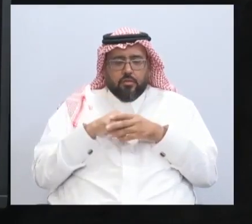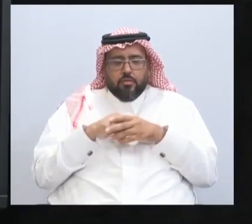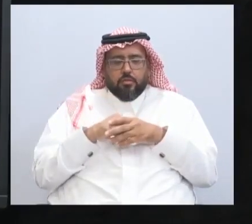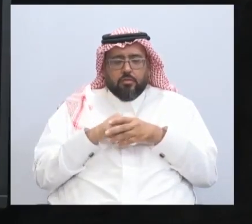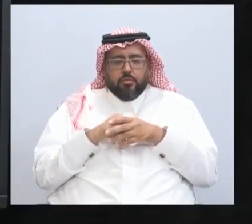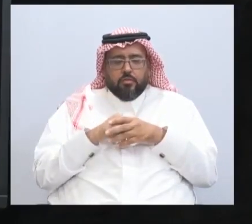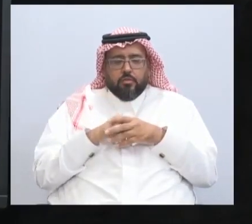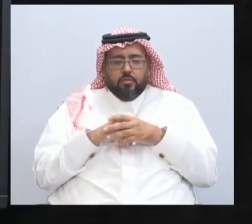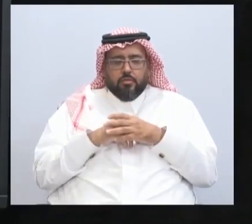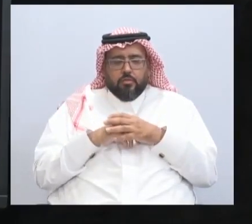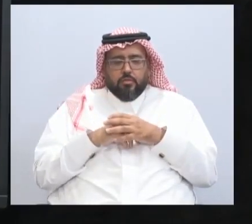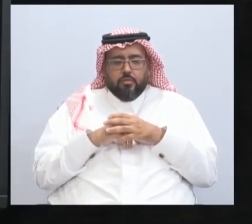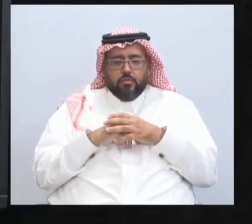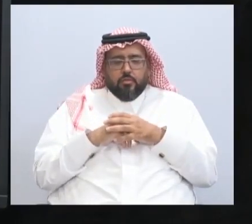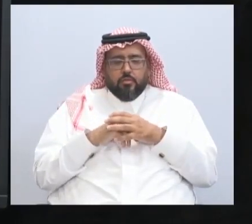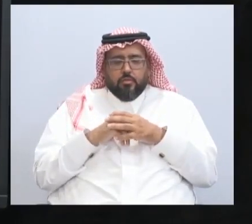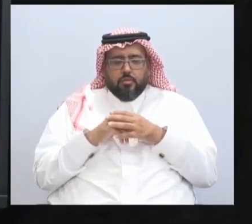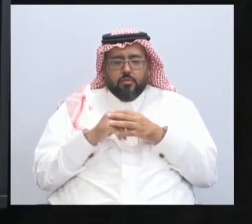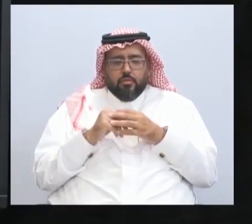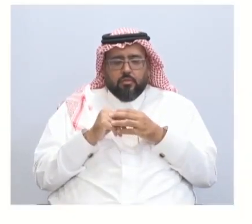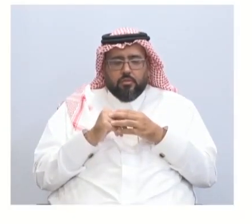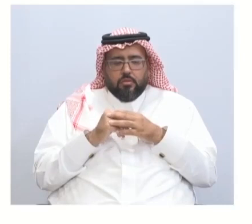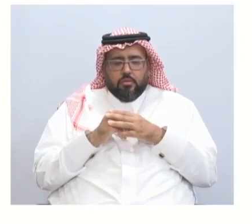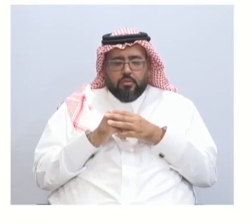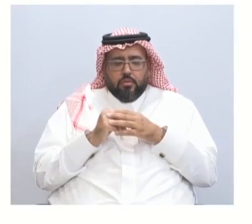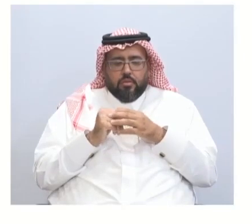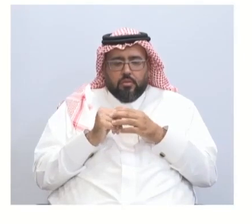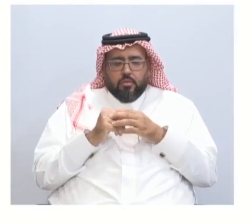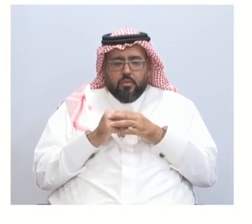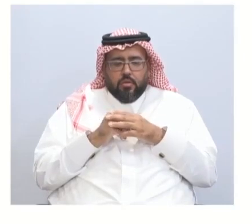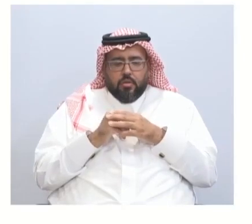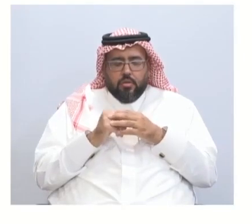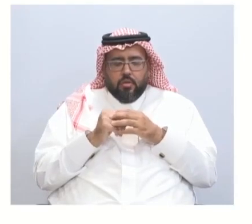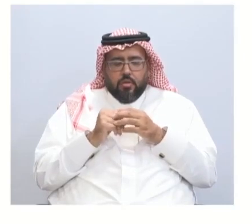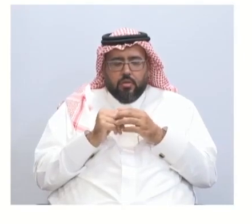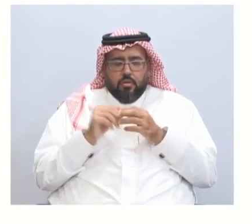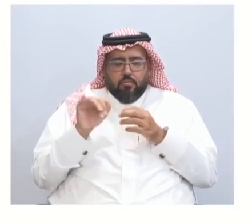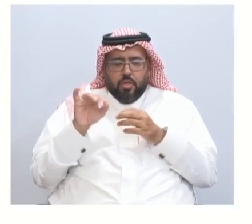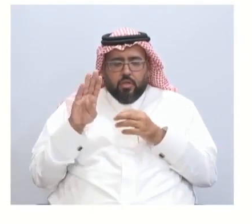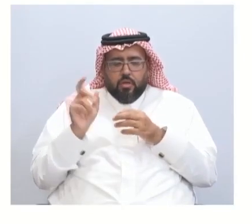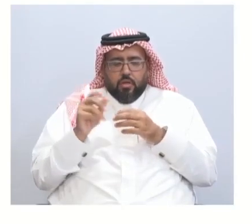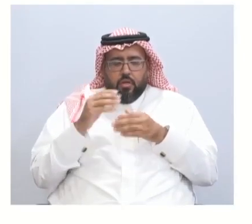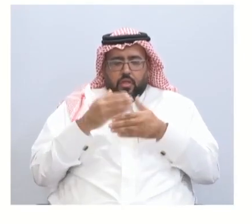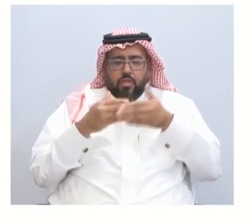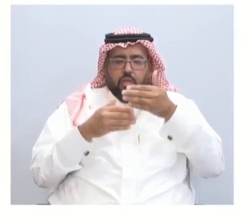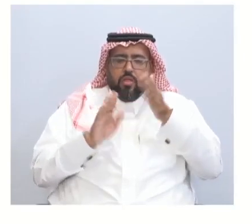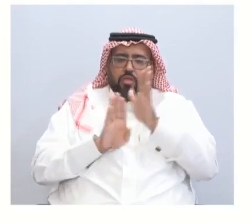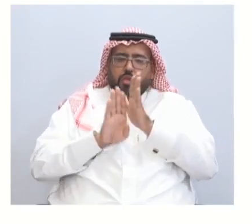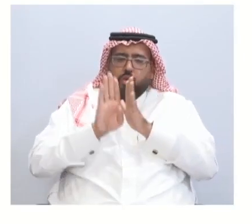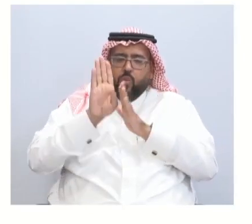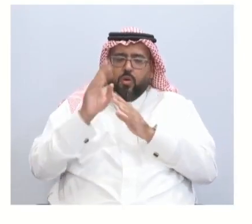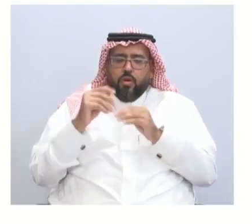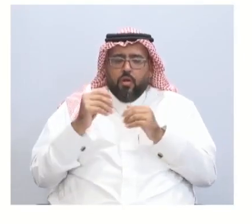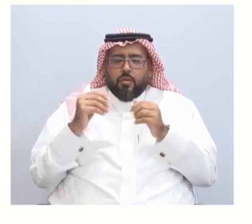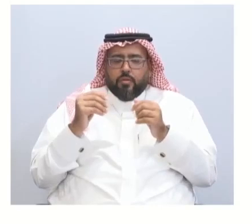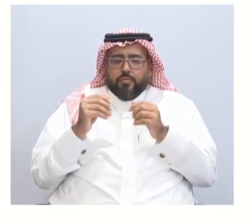رجوع هذه الموجات مره اخرى وقد مكنت التطورات في مجال